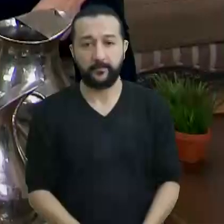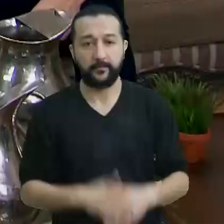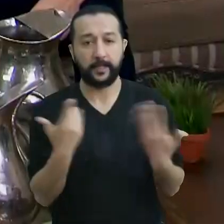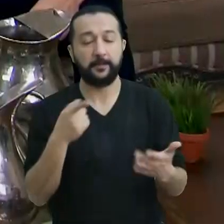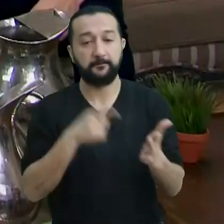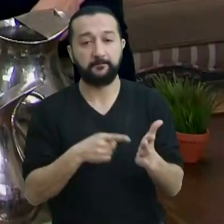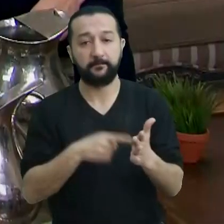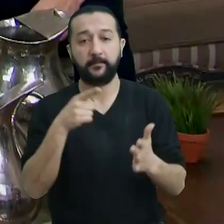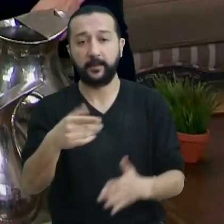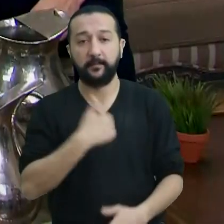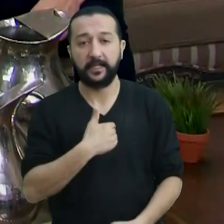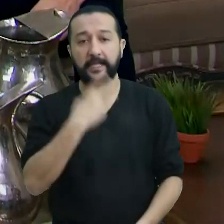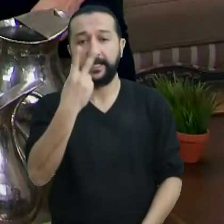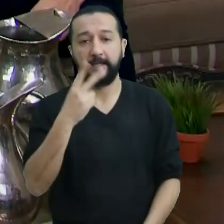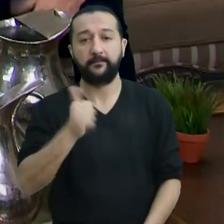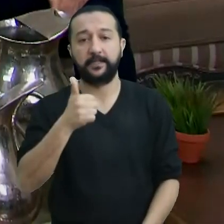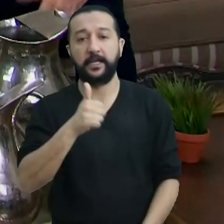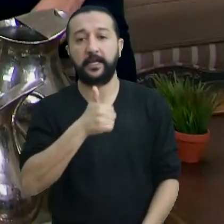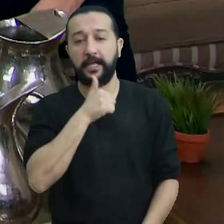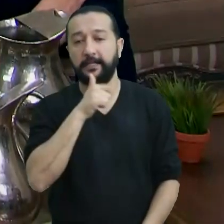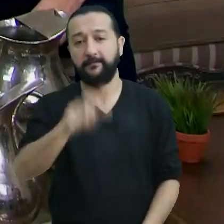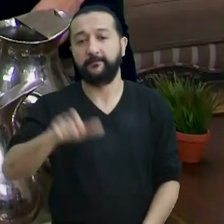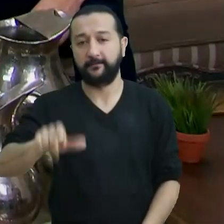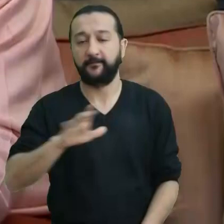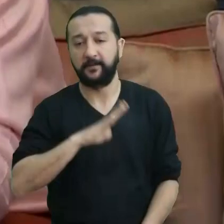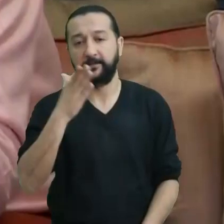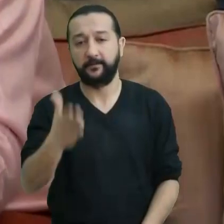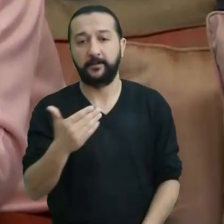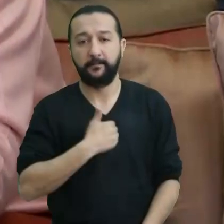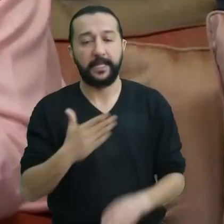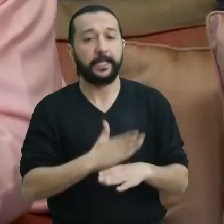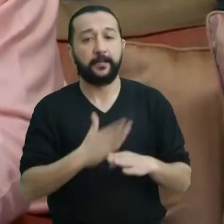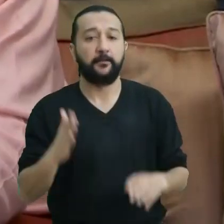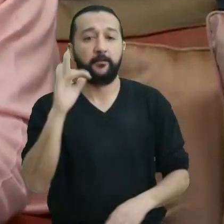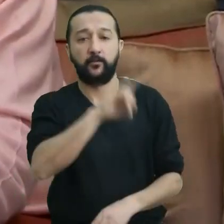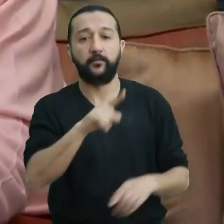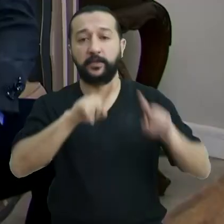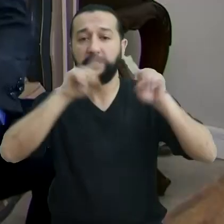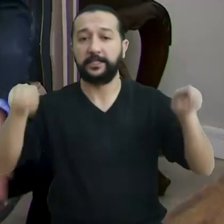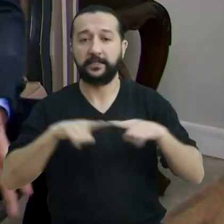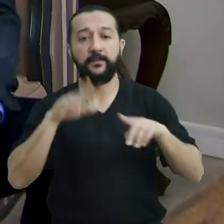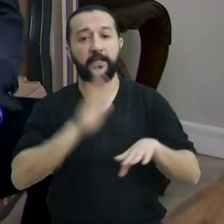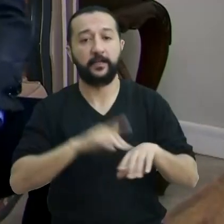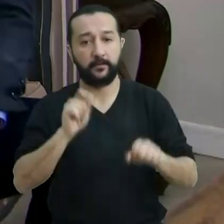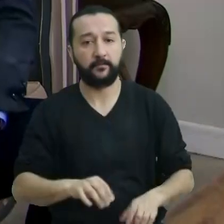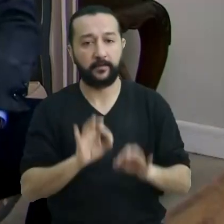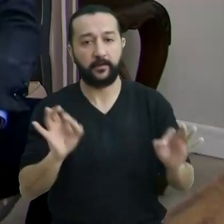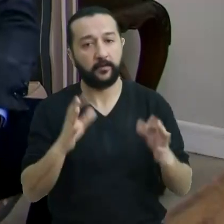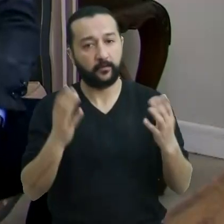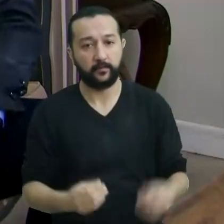Ya benim iki tane aslan gibi damadım var ya. Ben niye götürüyorum ki bunu çerçeve yaptırmaya?